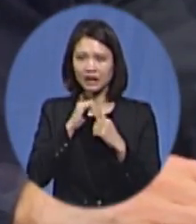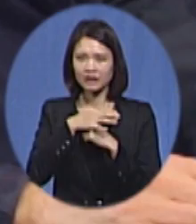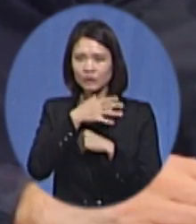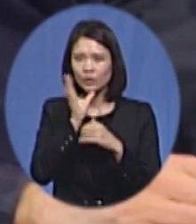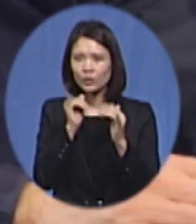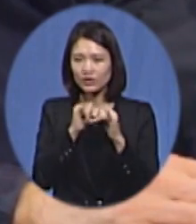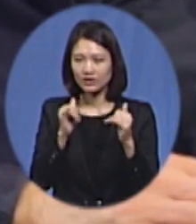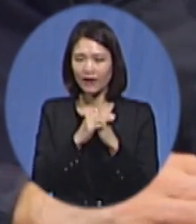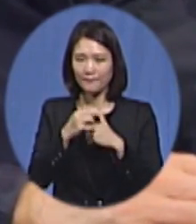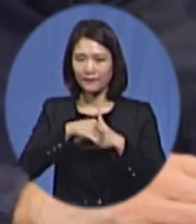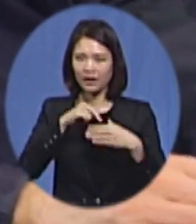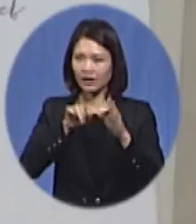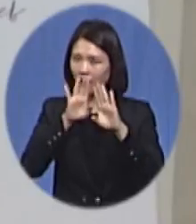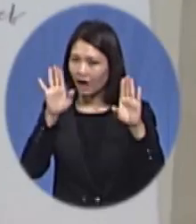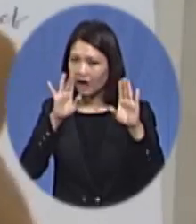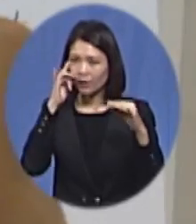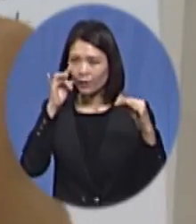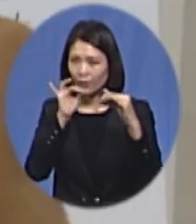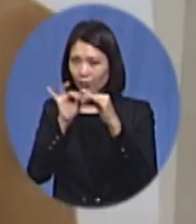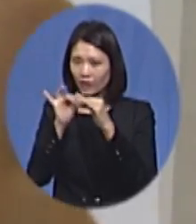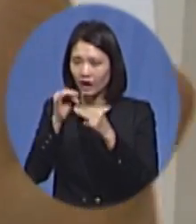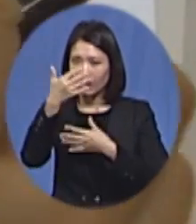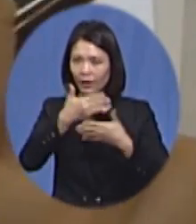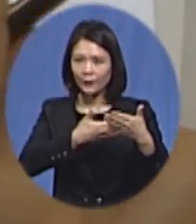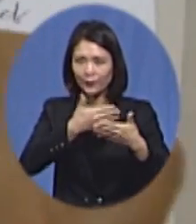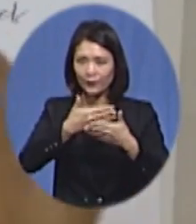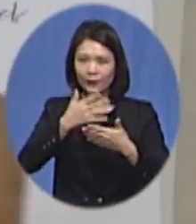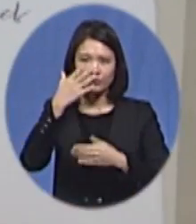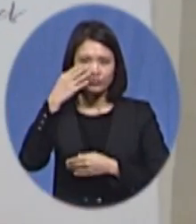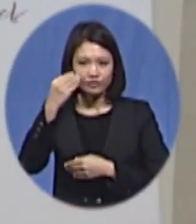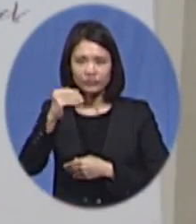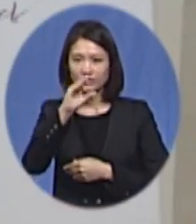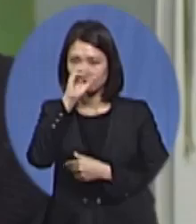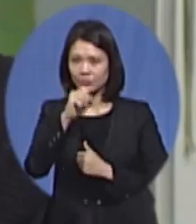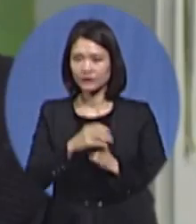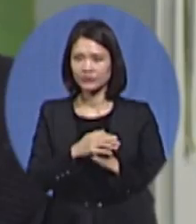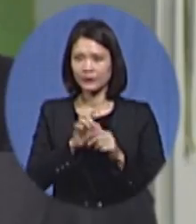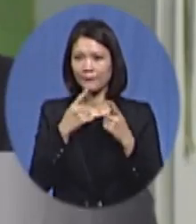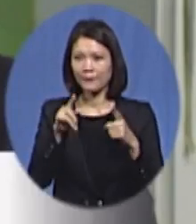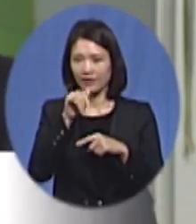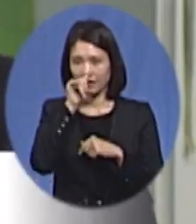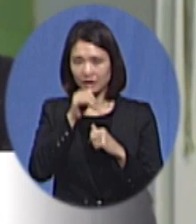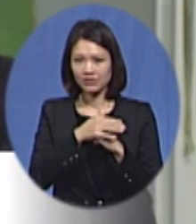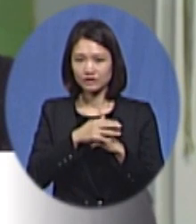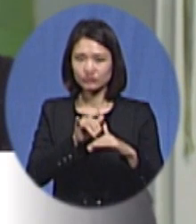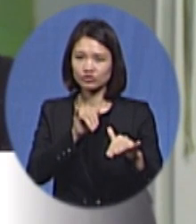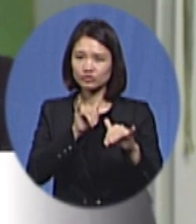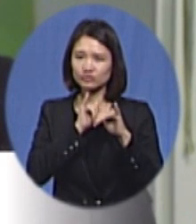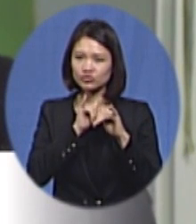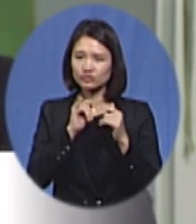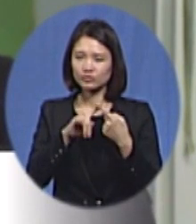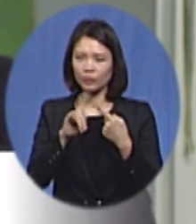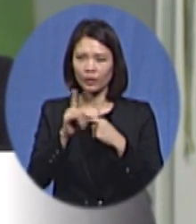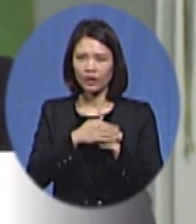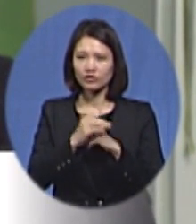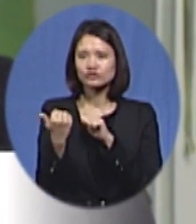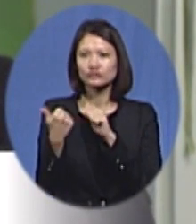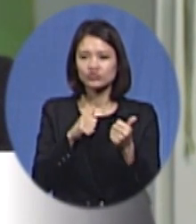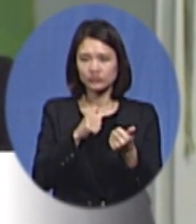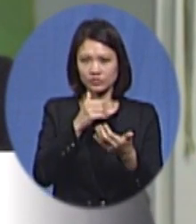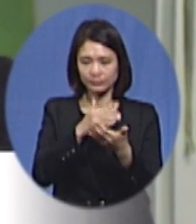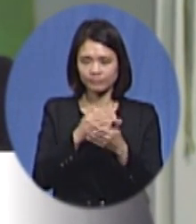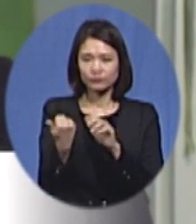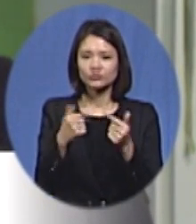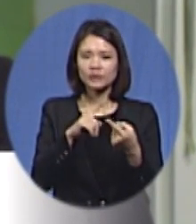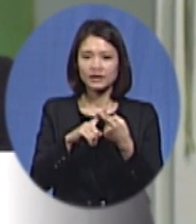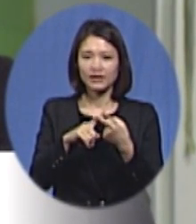열고 공감대를 형성하기에 훨씬 수월하다는 평가를 받고 있습니다. 죽음에 대한 이해를 깊이 해서 아니 이제 내 말을